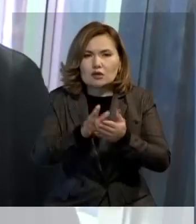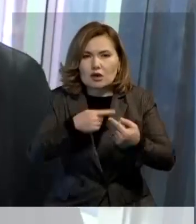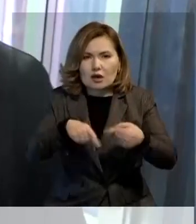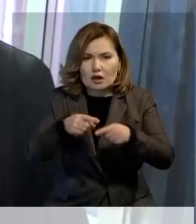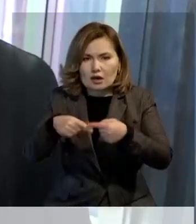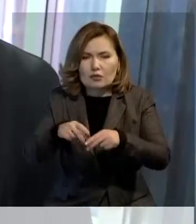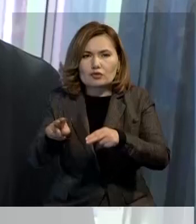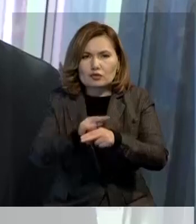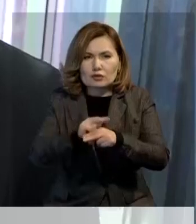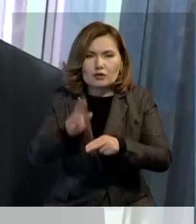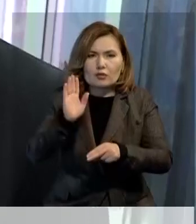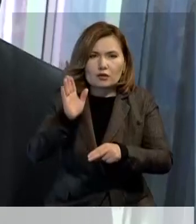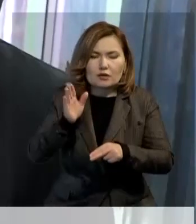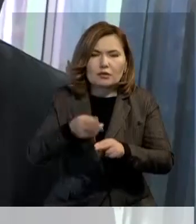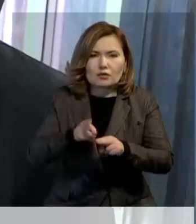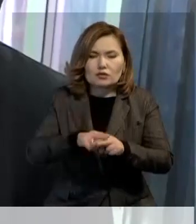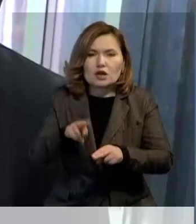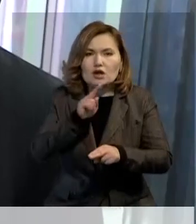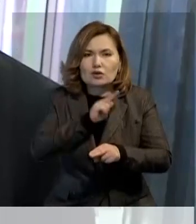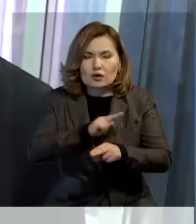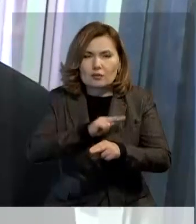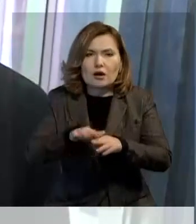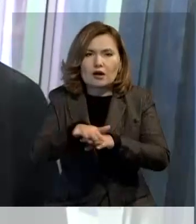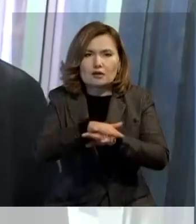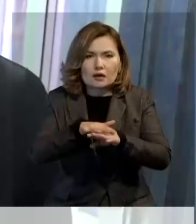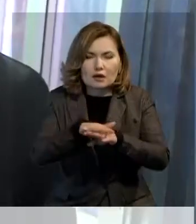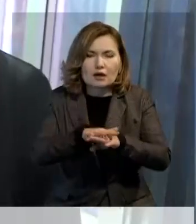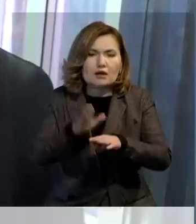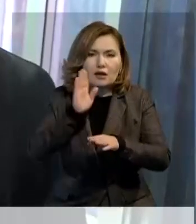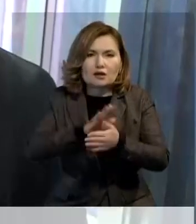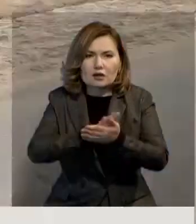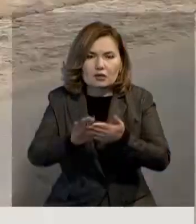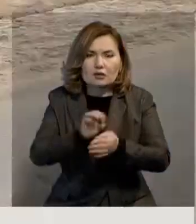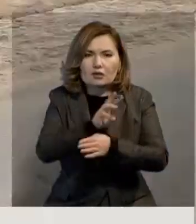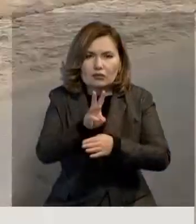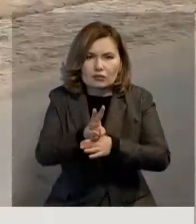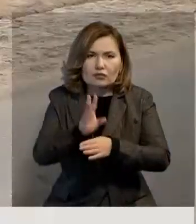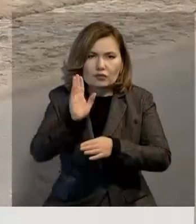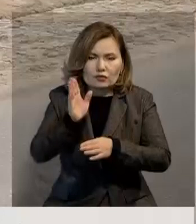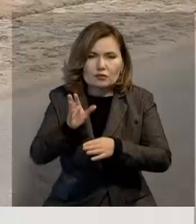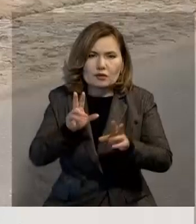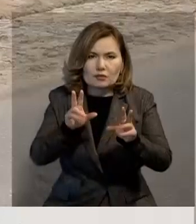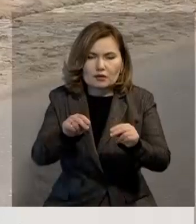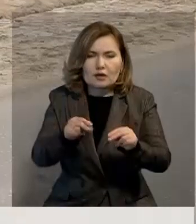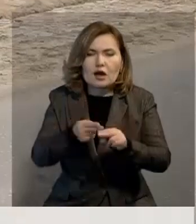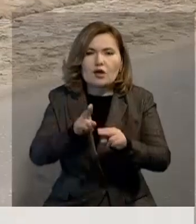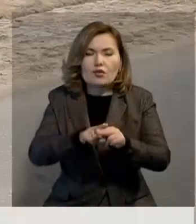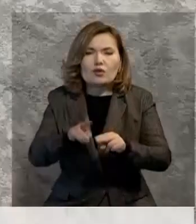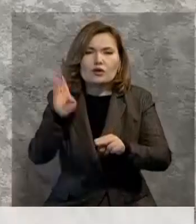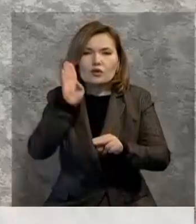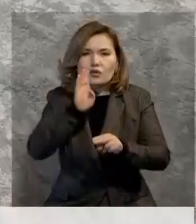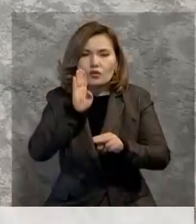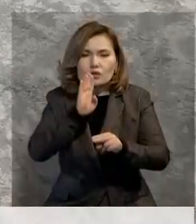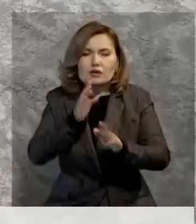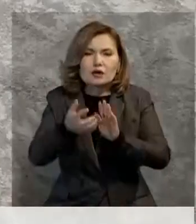абдал жөндеу жұмыстары жүргізіліп, жаңағы тұрғындарға сапалы су берілетіп күтіп отырмыз енді. Жергілікті билік тіршілік нәрінен